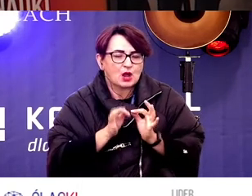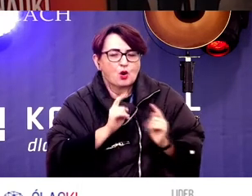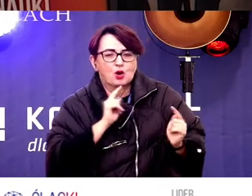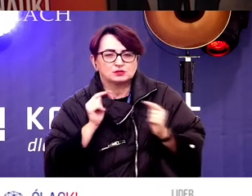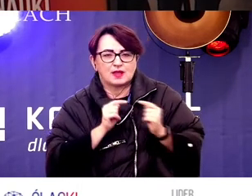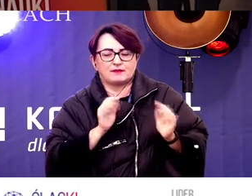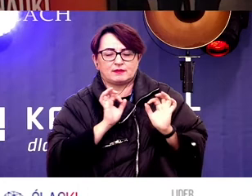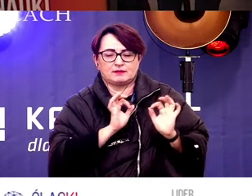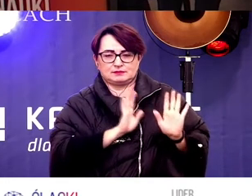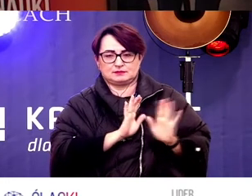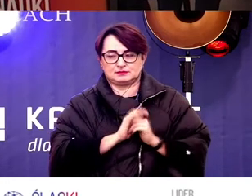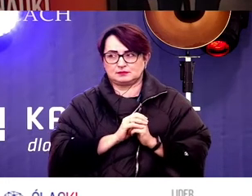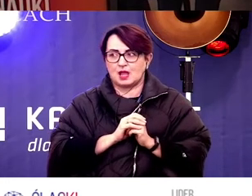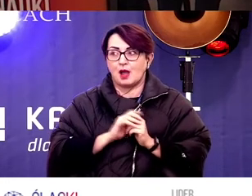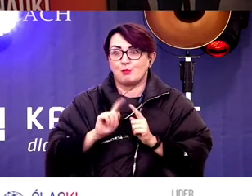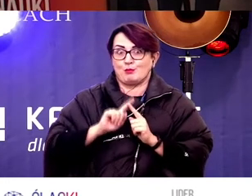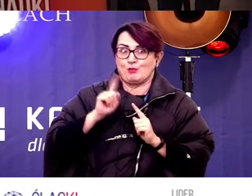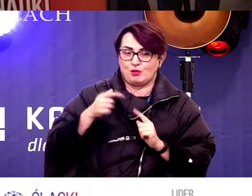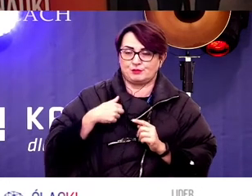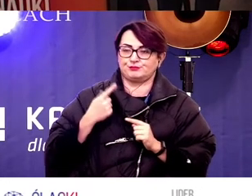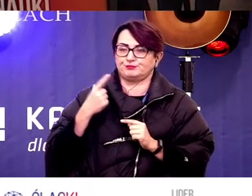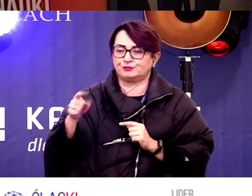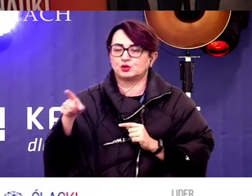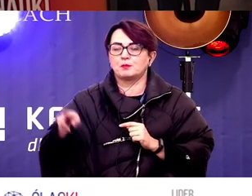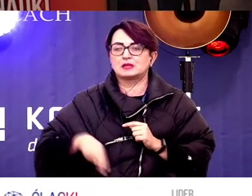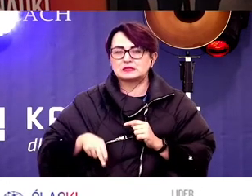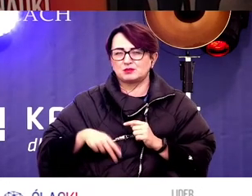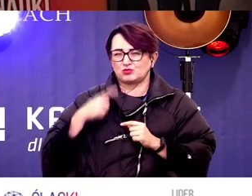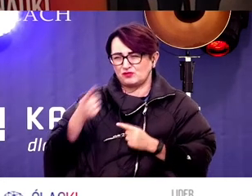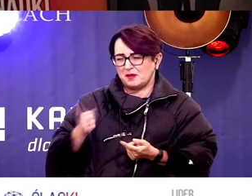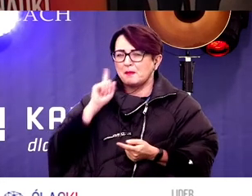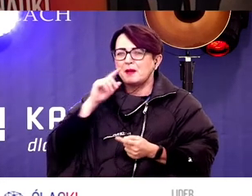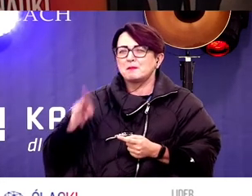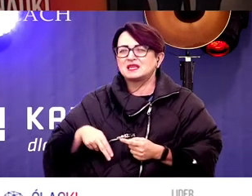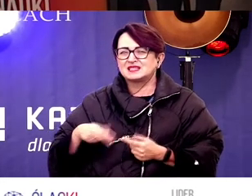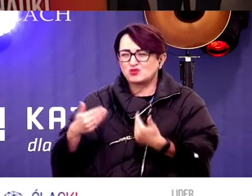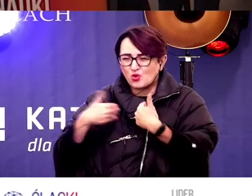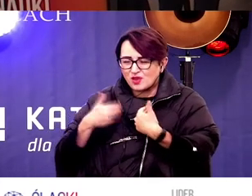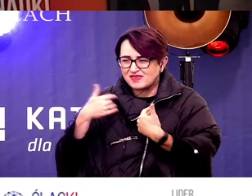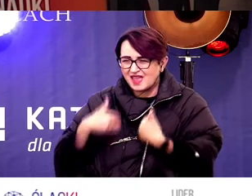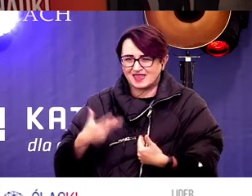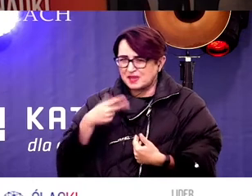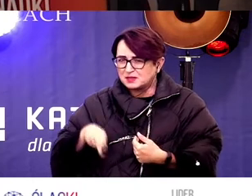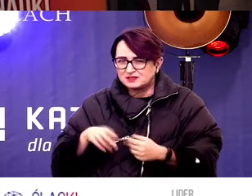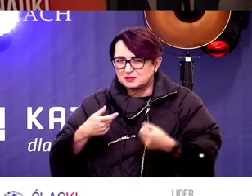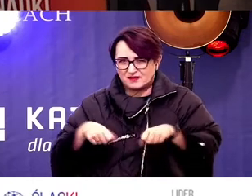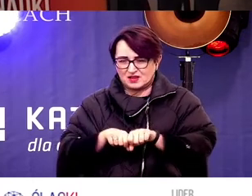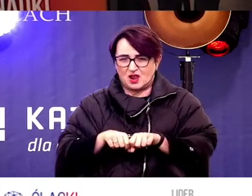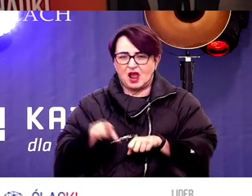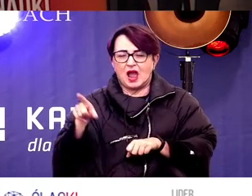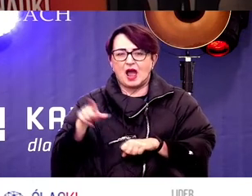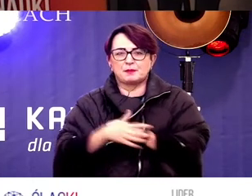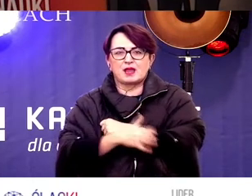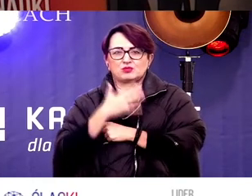mogli dostarczyć i tak dalej. I potem podszedłem do ministra po tych rozmowach i mówię: panie ministrze, ale mówię, to ja, to nie minister sprawiedliwości. A